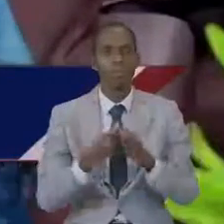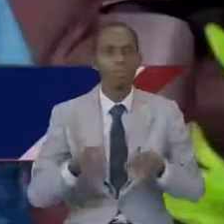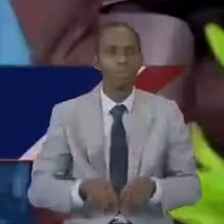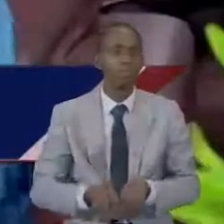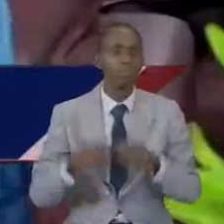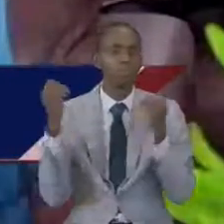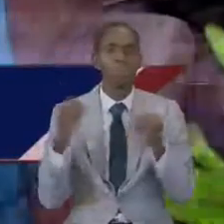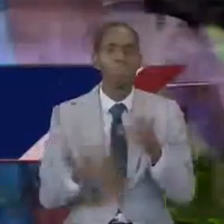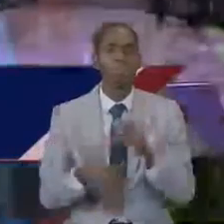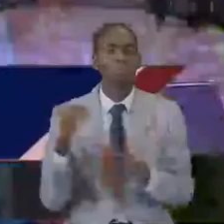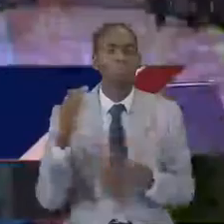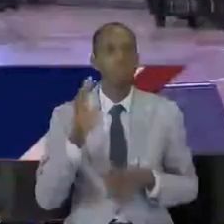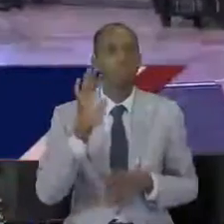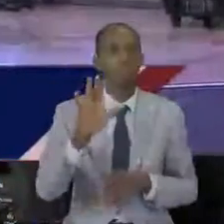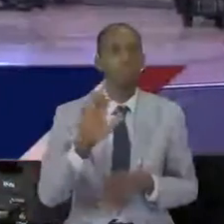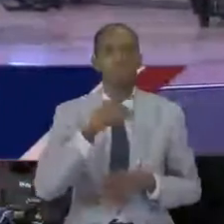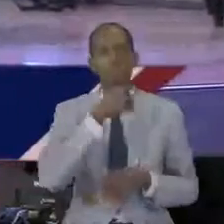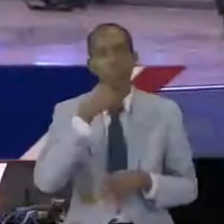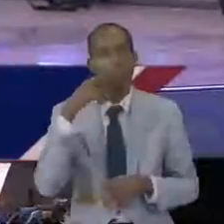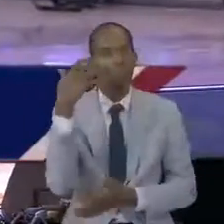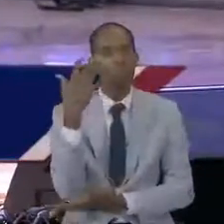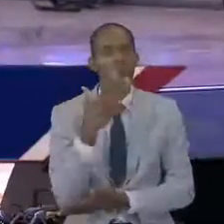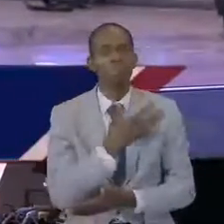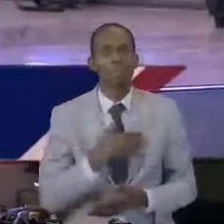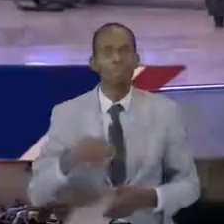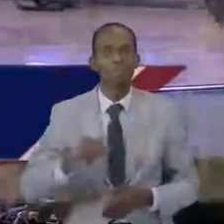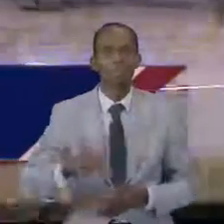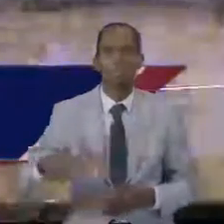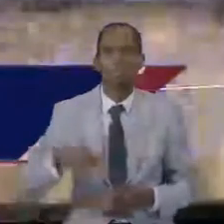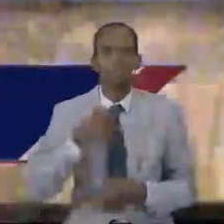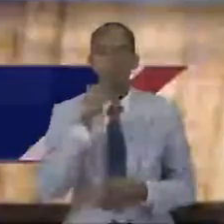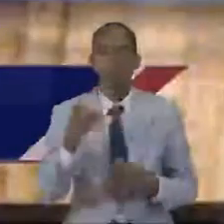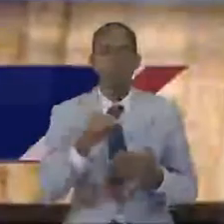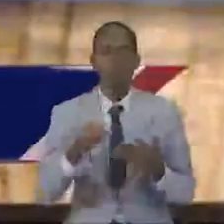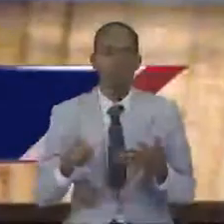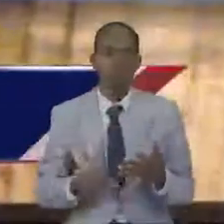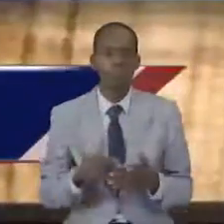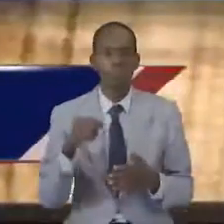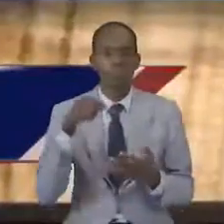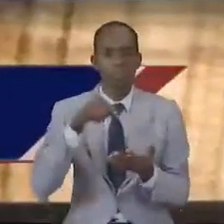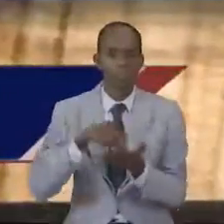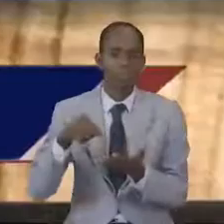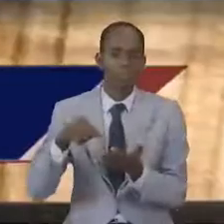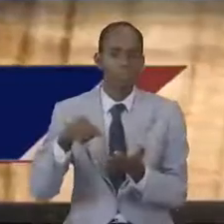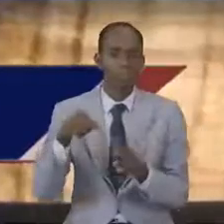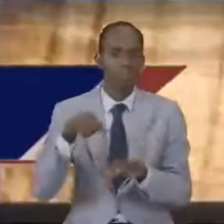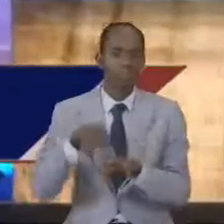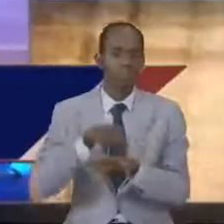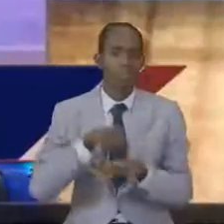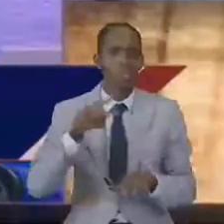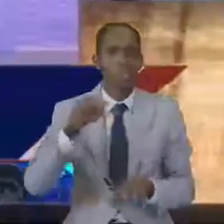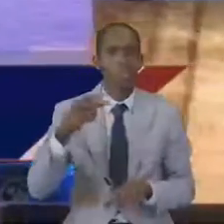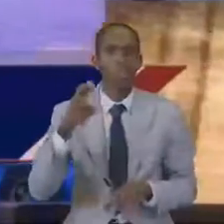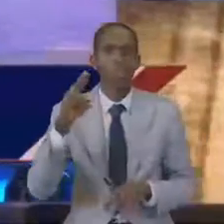Jérémy chapitre 4 verset 3 il parle aider quand c'est par l'Éternel aux hommes de Juda de Jérusalem